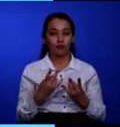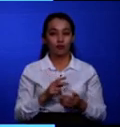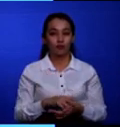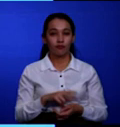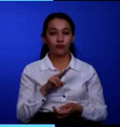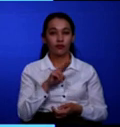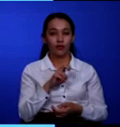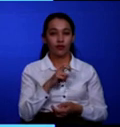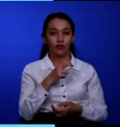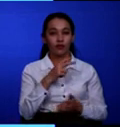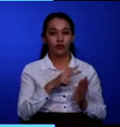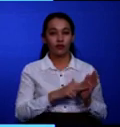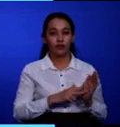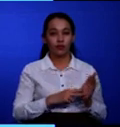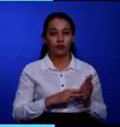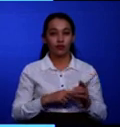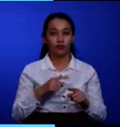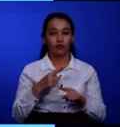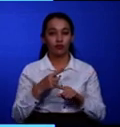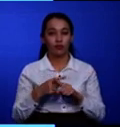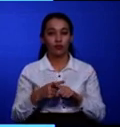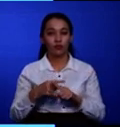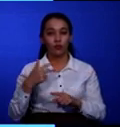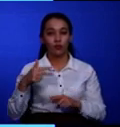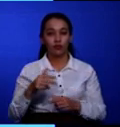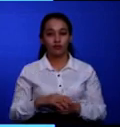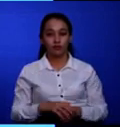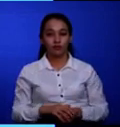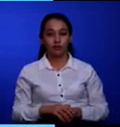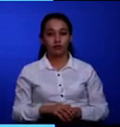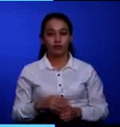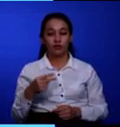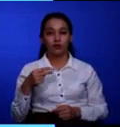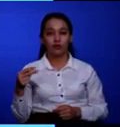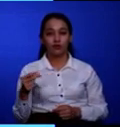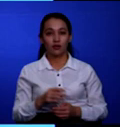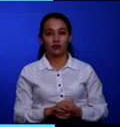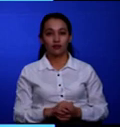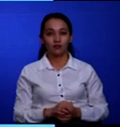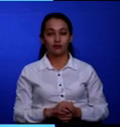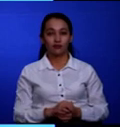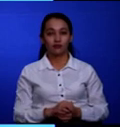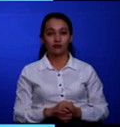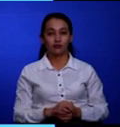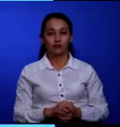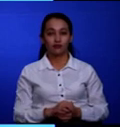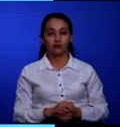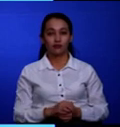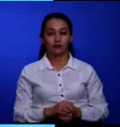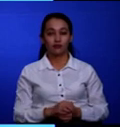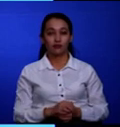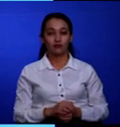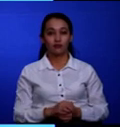280 va 30 ning yig'indisi. Biz ikkinchi usuldan foydalandik, chunki ikkinchi usul bizni daftarimizga yozishga